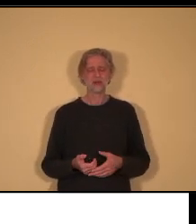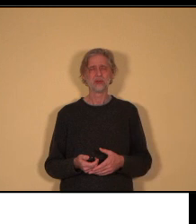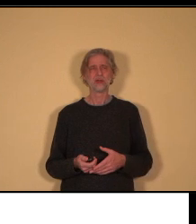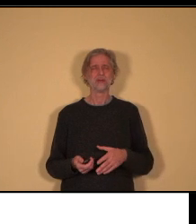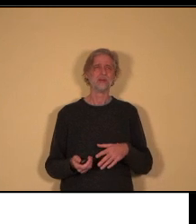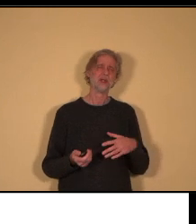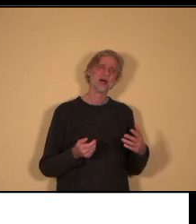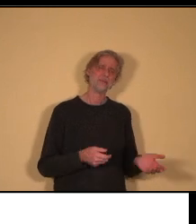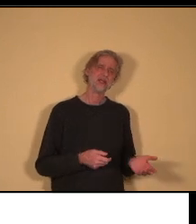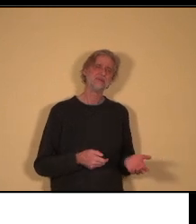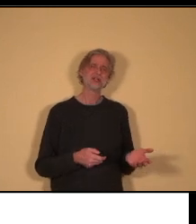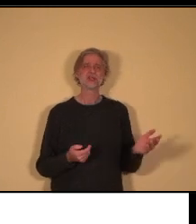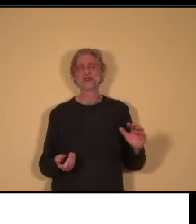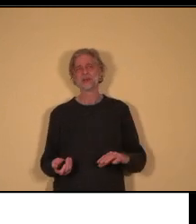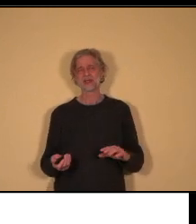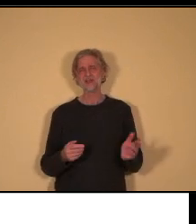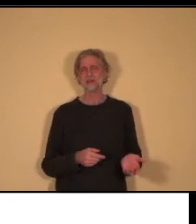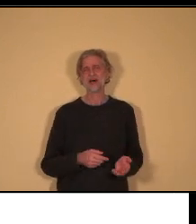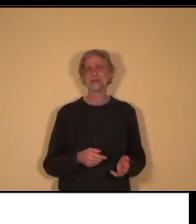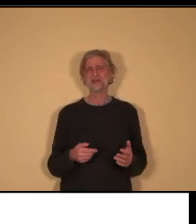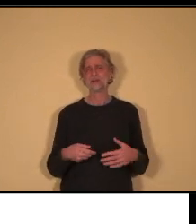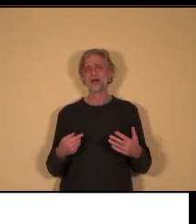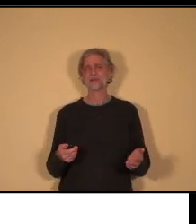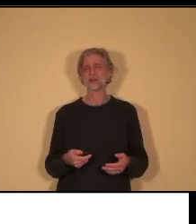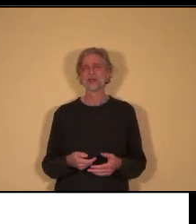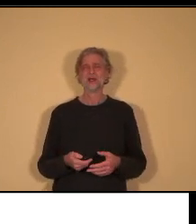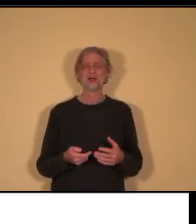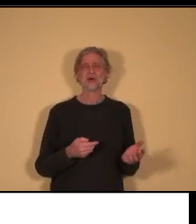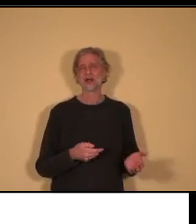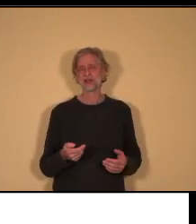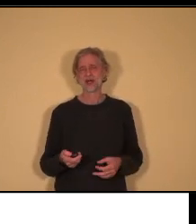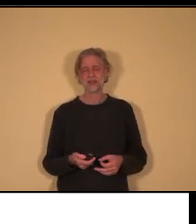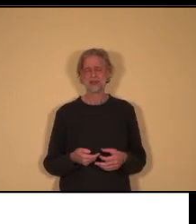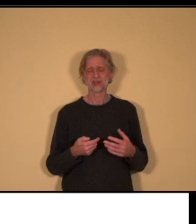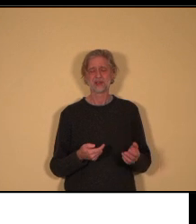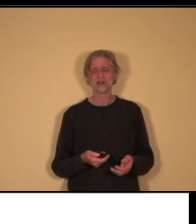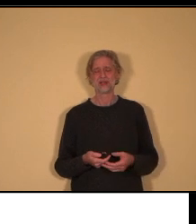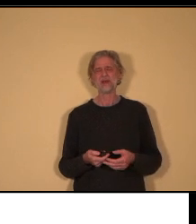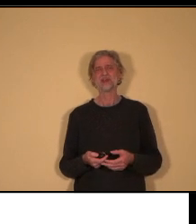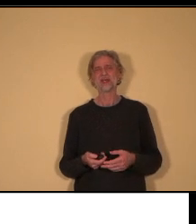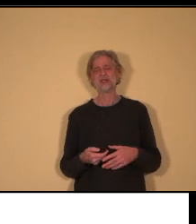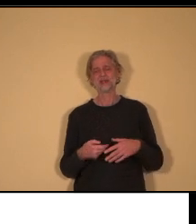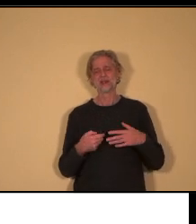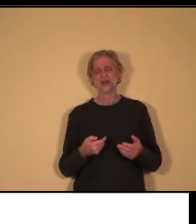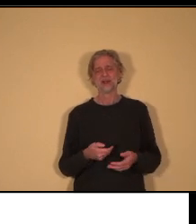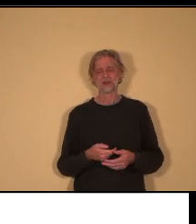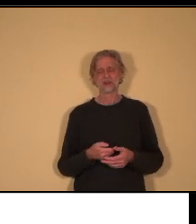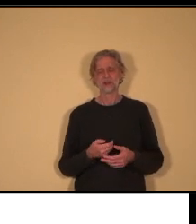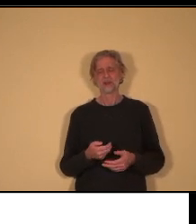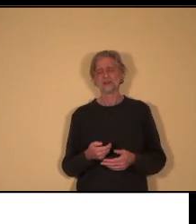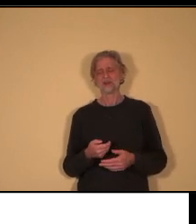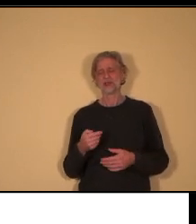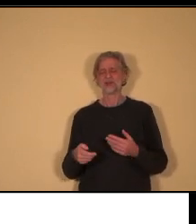Die Aminwäsche ist mit Risiken behaftet. Organische Amine sind krebserregend